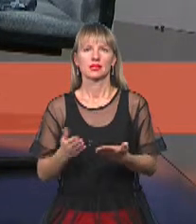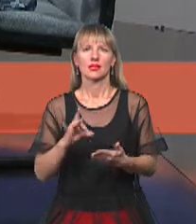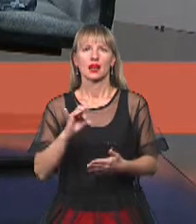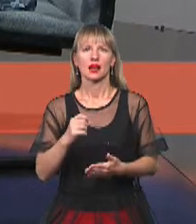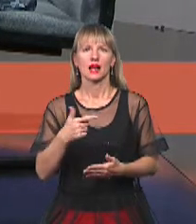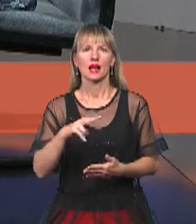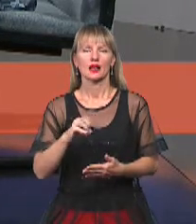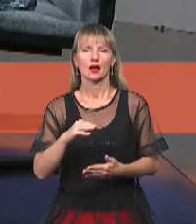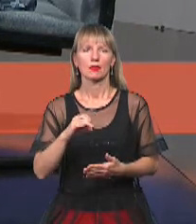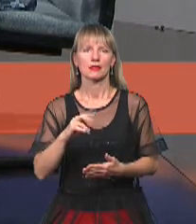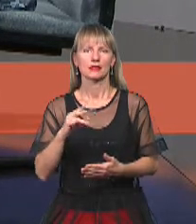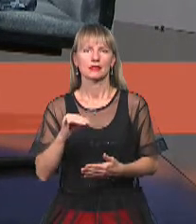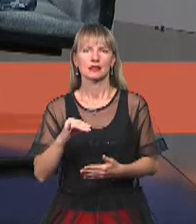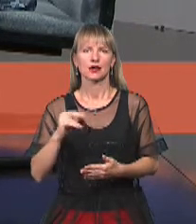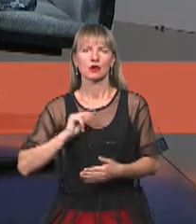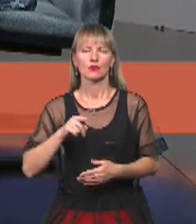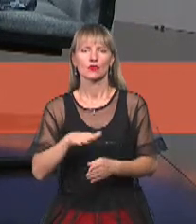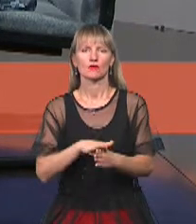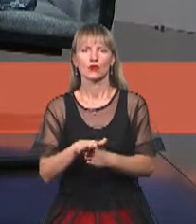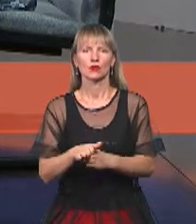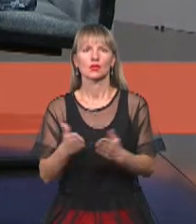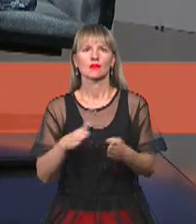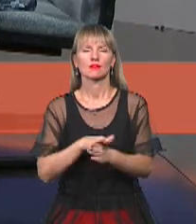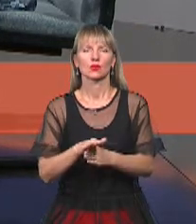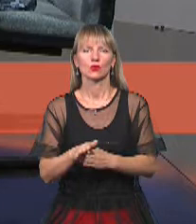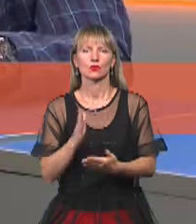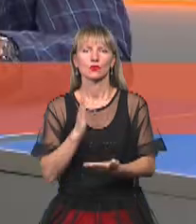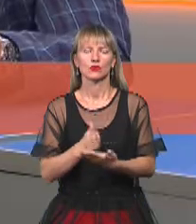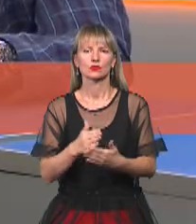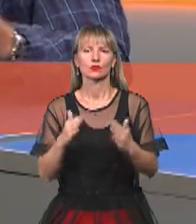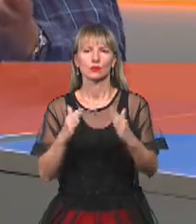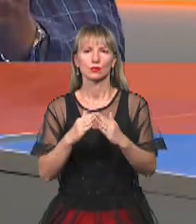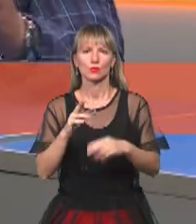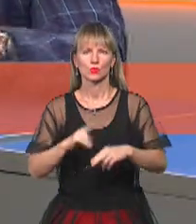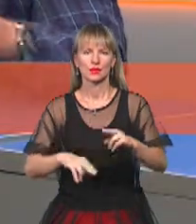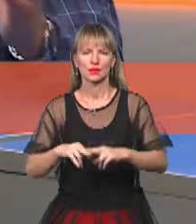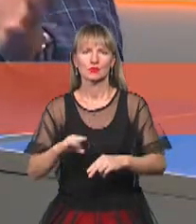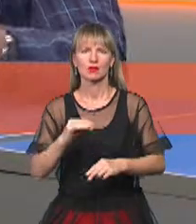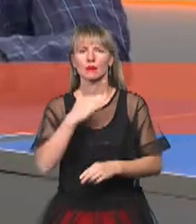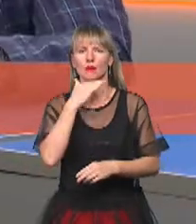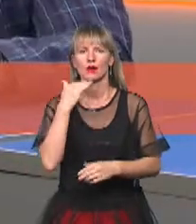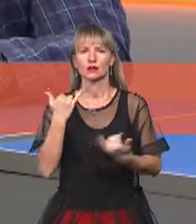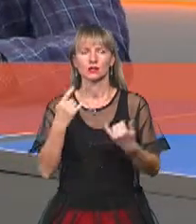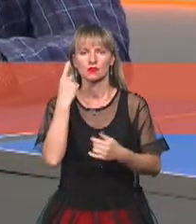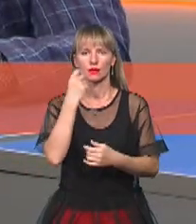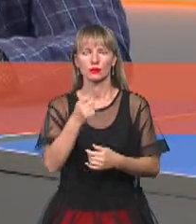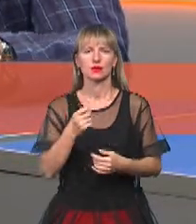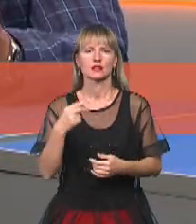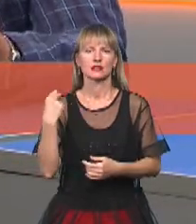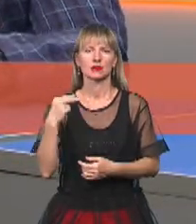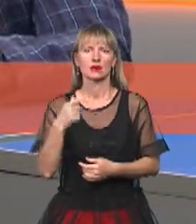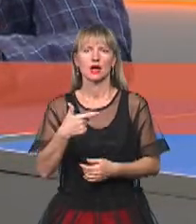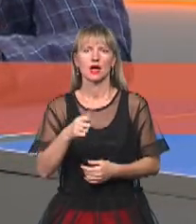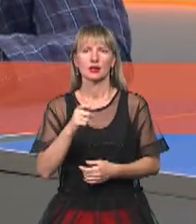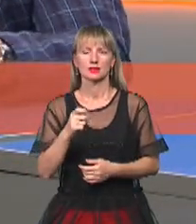регламентні роботи вони виконують, які роботи виконують в розрізі будівель. Досить багато зараз інформації надає Запоріжгаз.